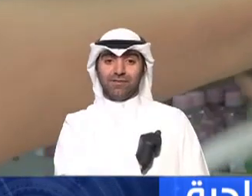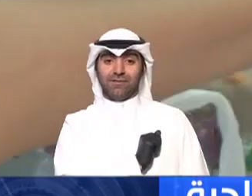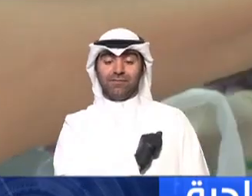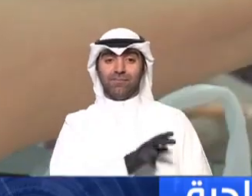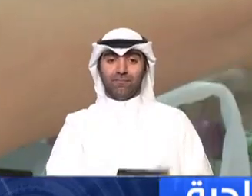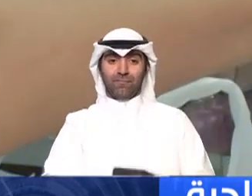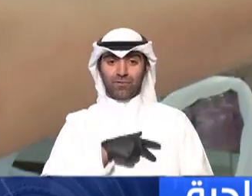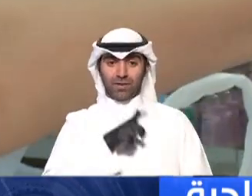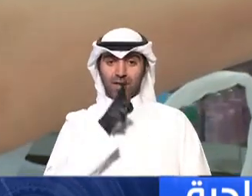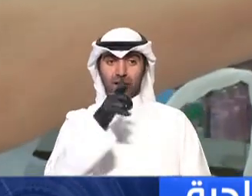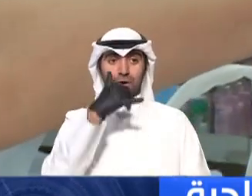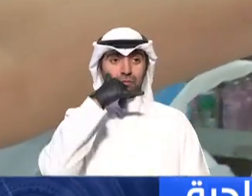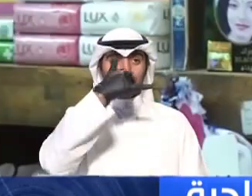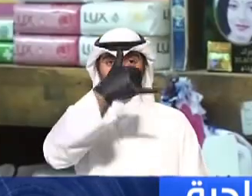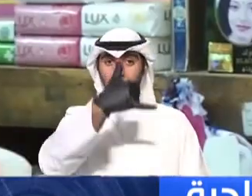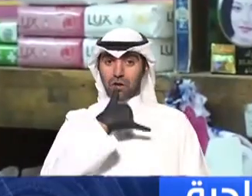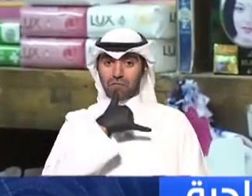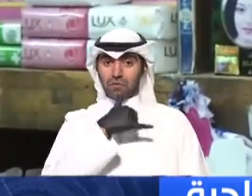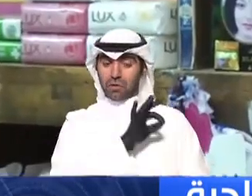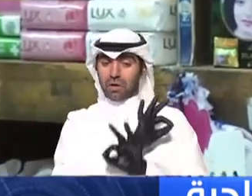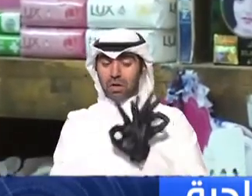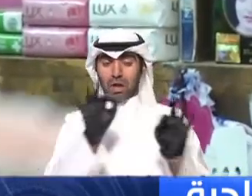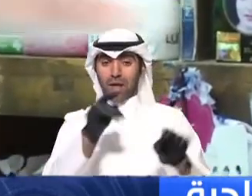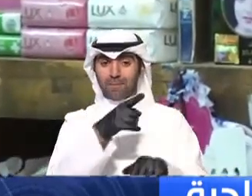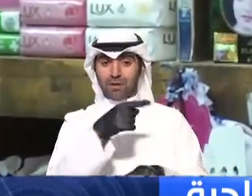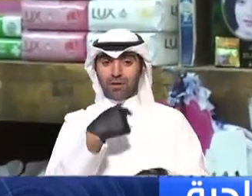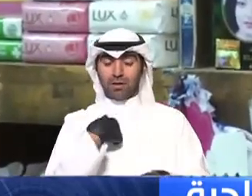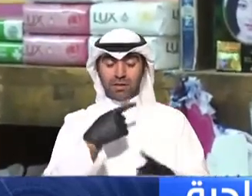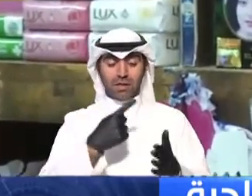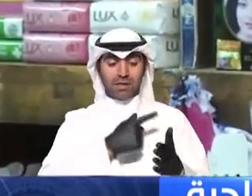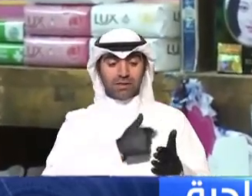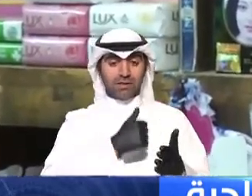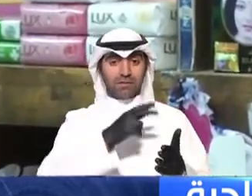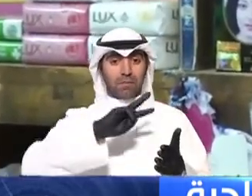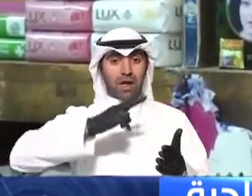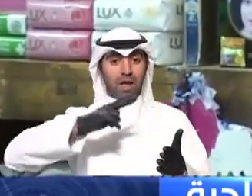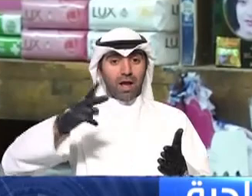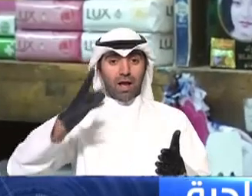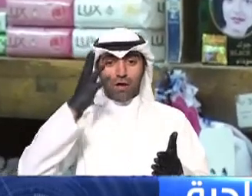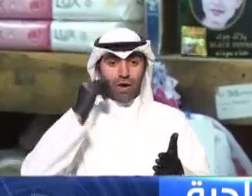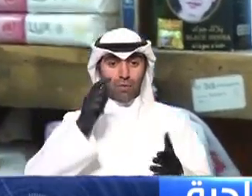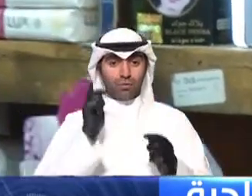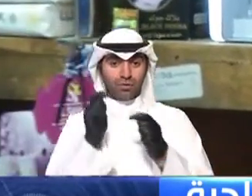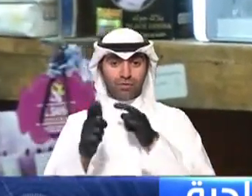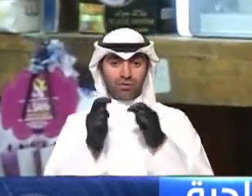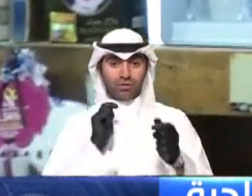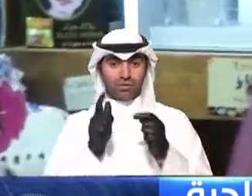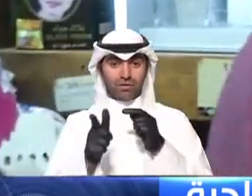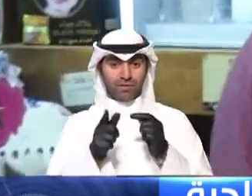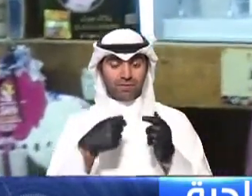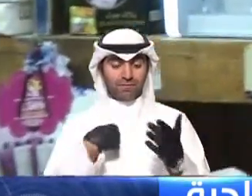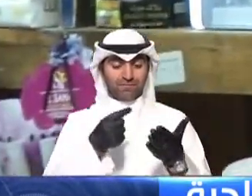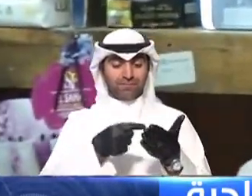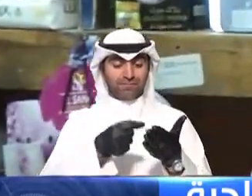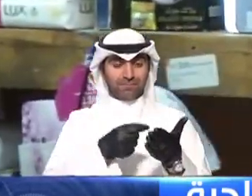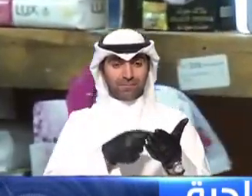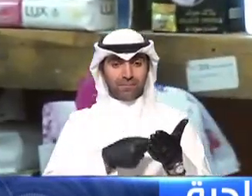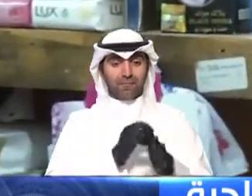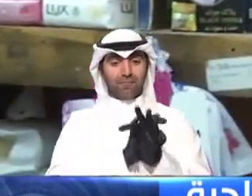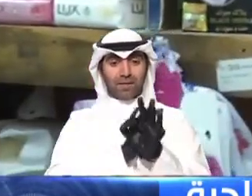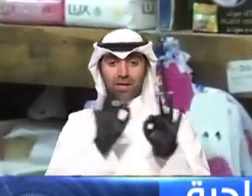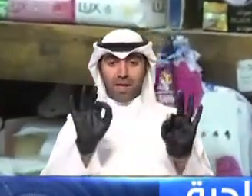نفسه جاهز وأنا أودي بيت. فور ما يقدر داخل بس ديليفري. الو السلام عليكم.